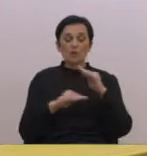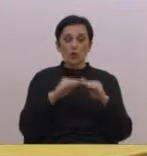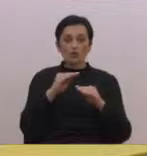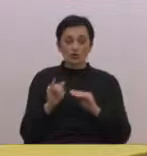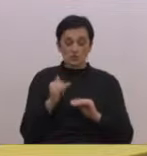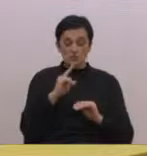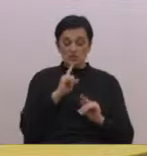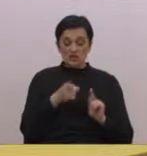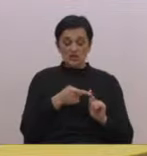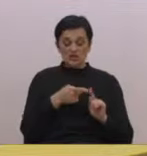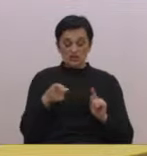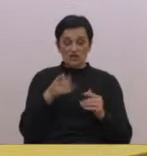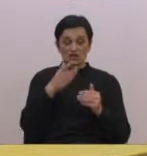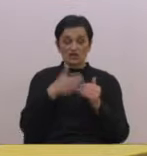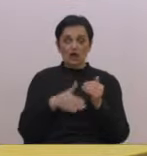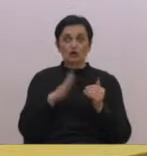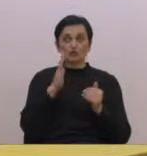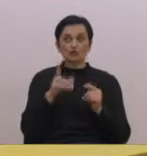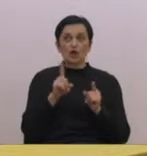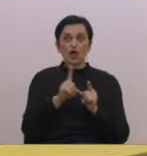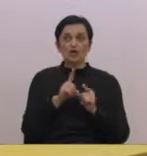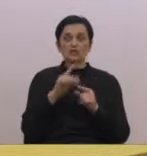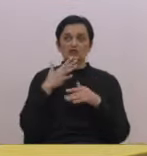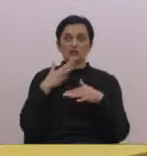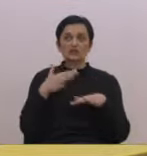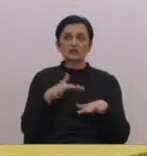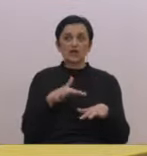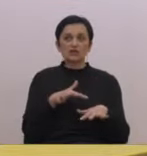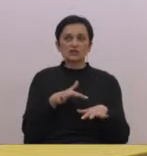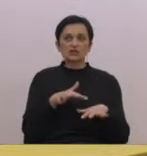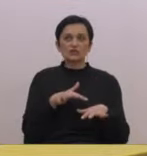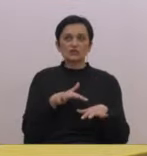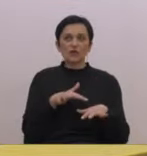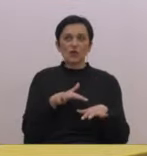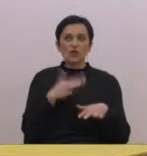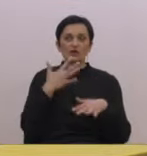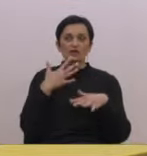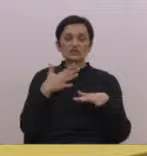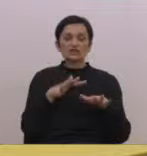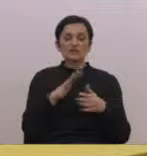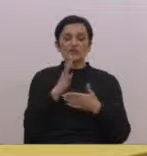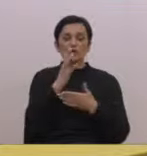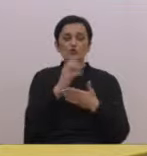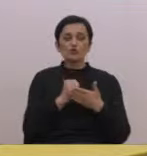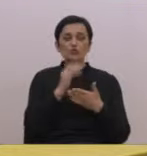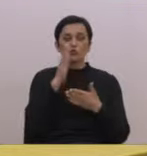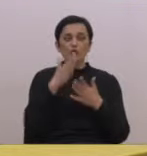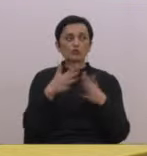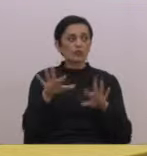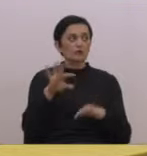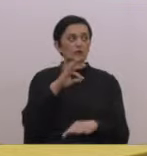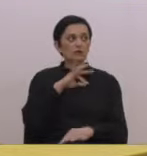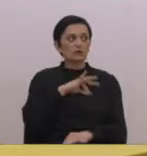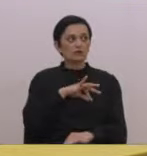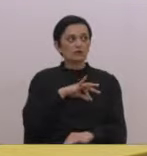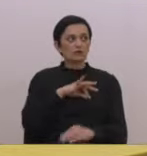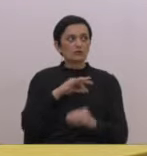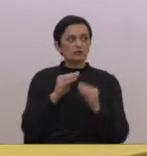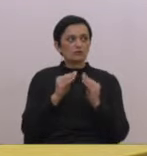მიმდინარე წელს დასრულდება და ასევე საზღვაო ზღვის პოტენციალის მეტად გამოყენებას